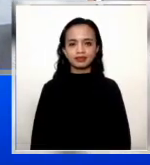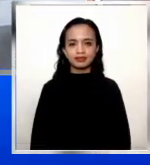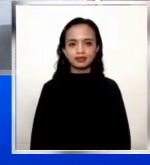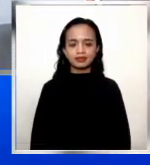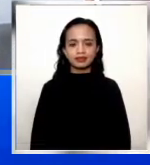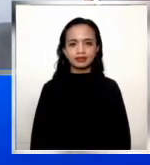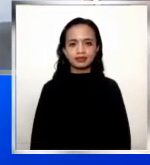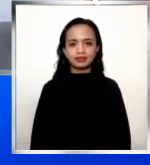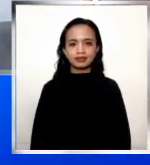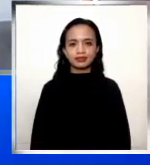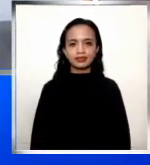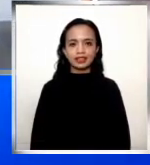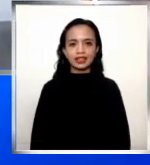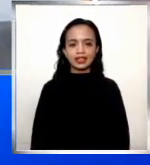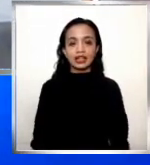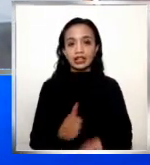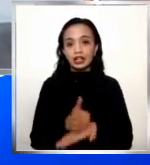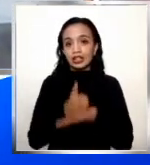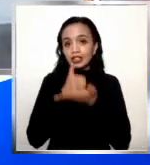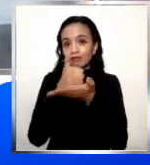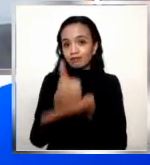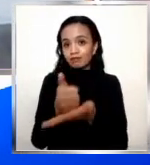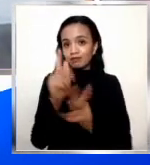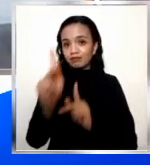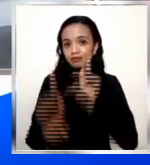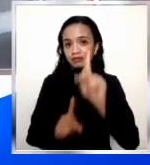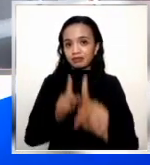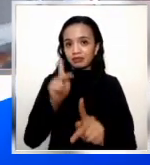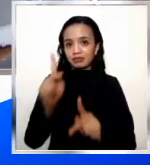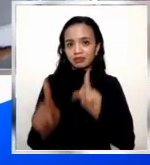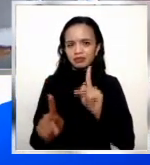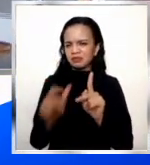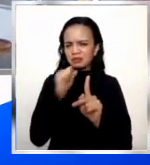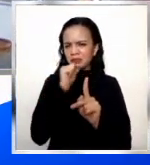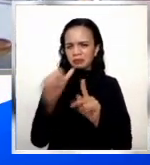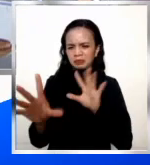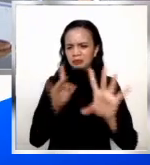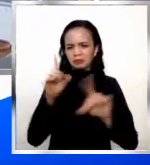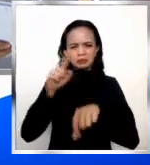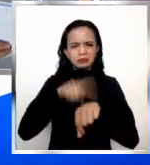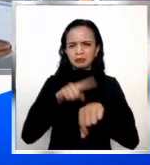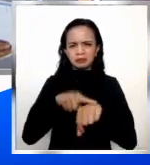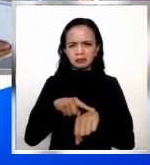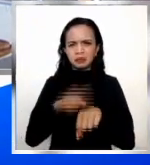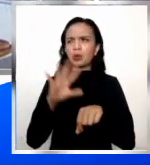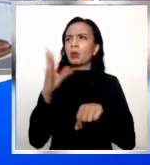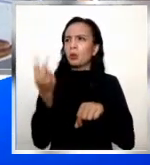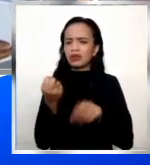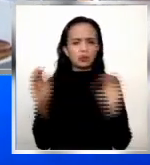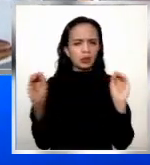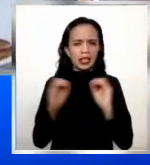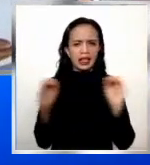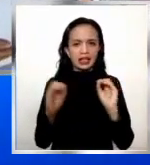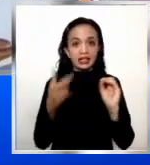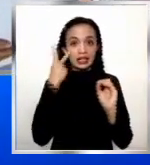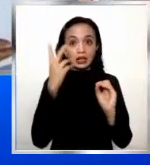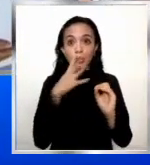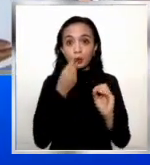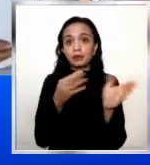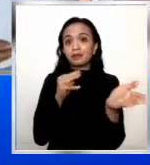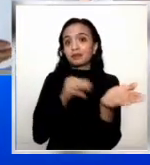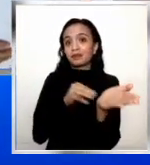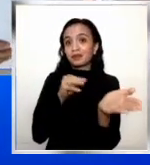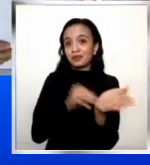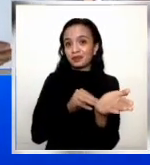Ang pagtulong sa kapwa ay walang pinipiling oras at pagkakataon. Yan po ang pinatunayan ng isang midwife na sunod naming